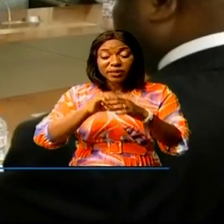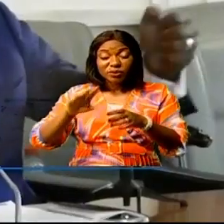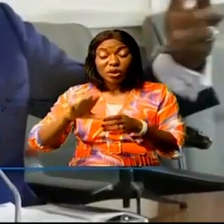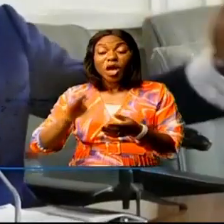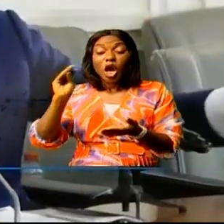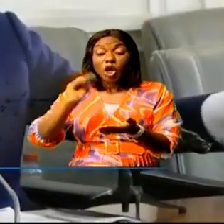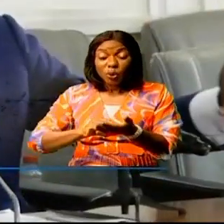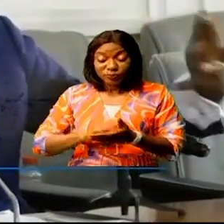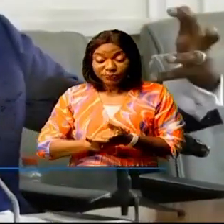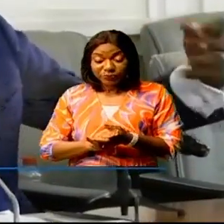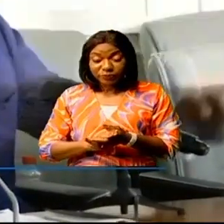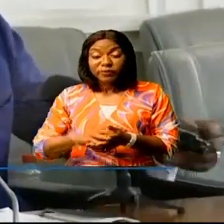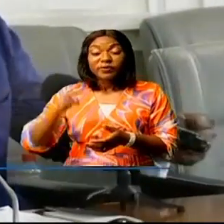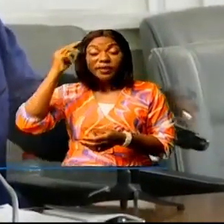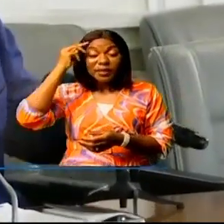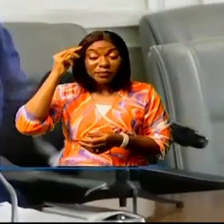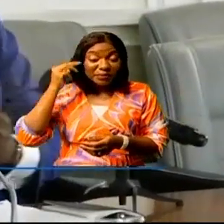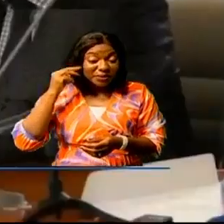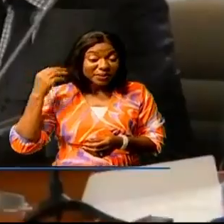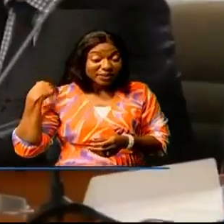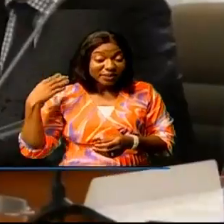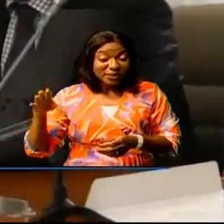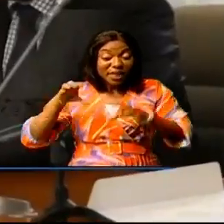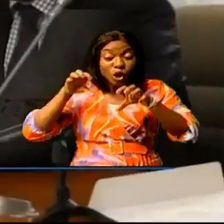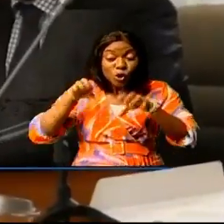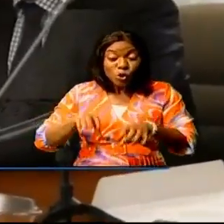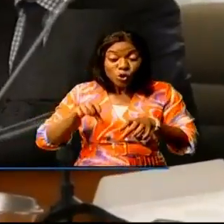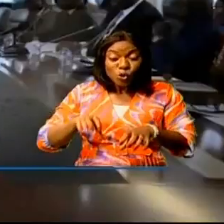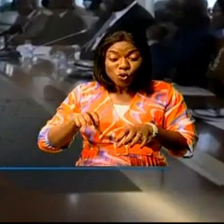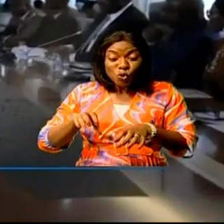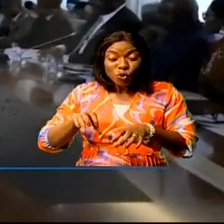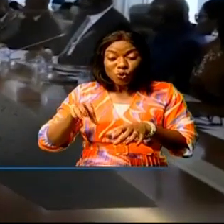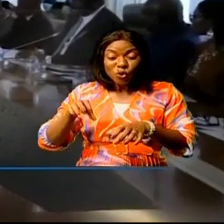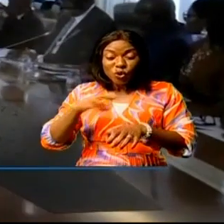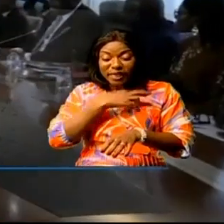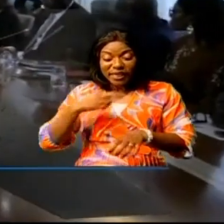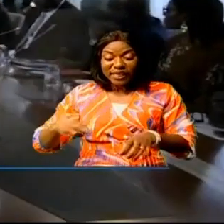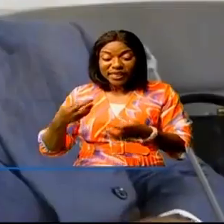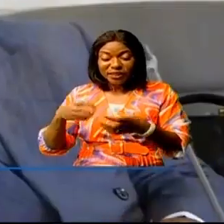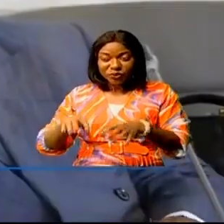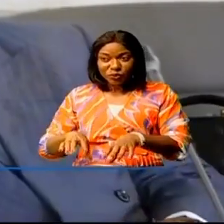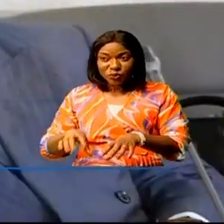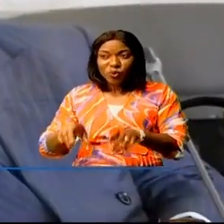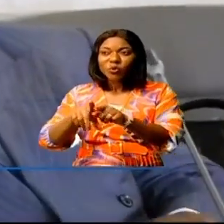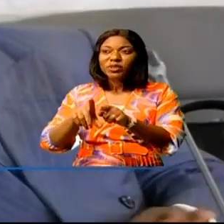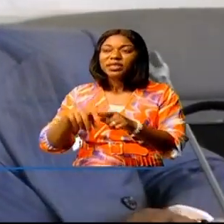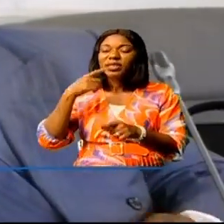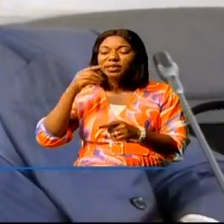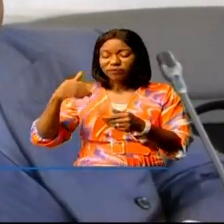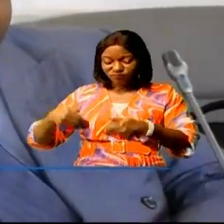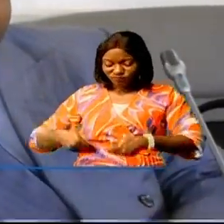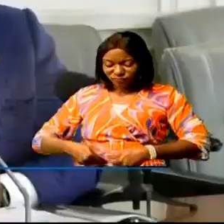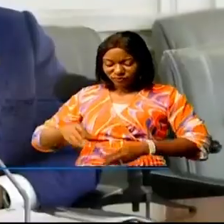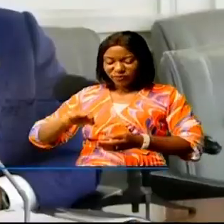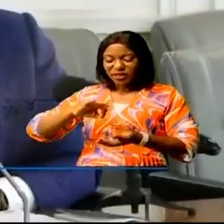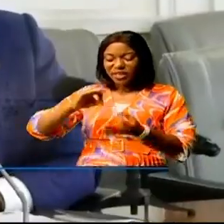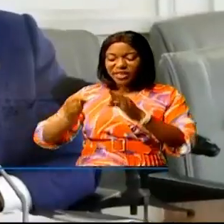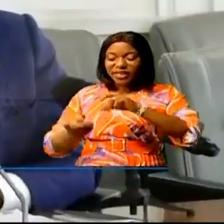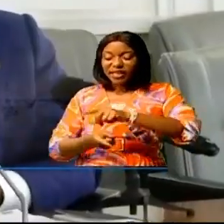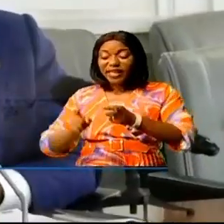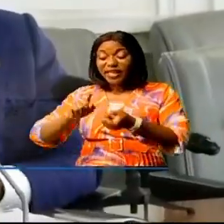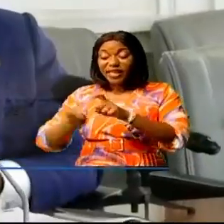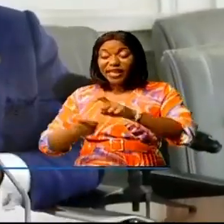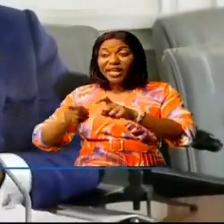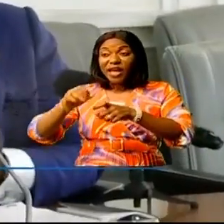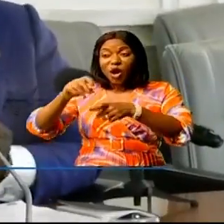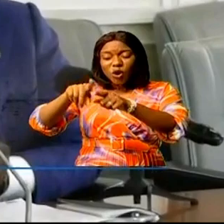ministre d'État Guy Luando Mbuyo a d'abord fait savoir le côté jeune de son ministère qui est actuellement en pleine réforme. Modestement, il a